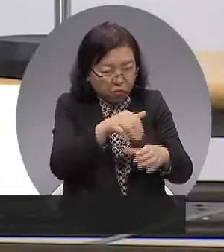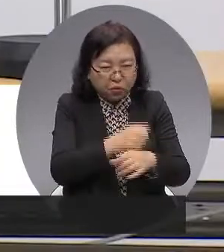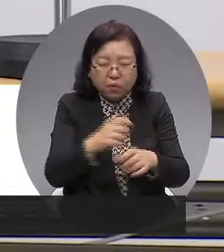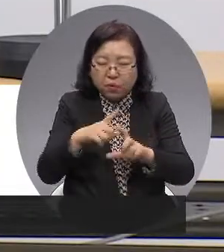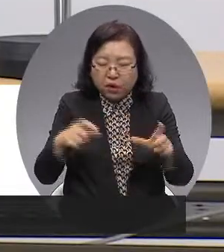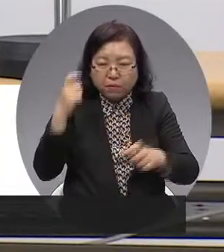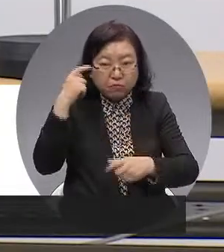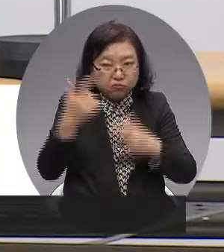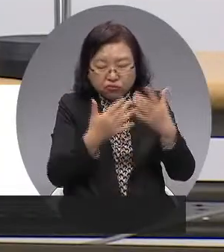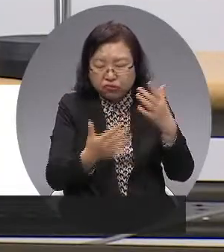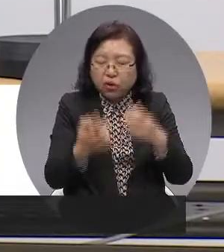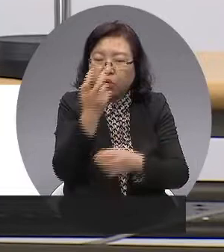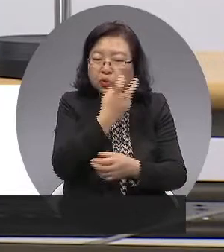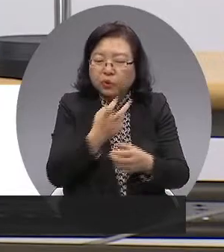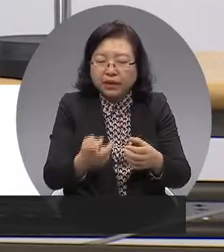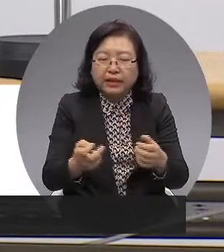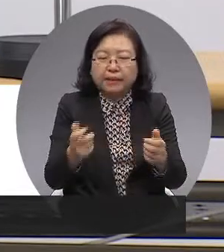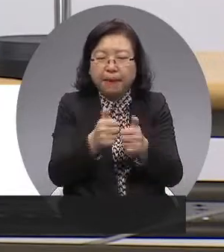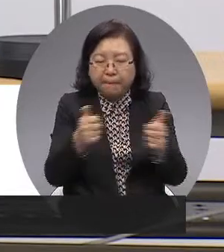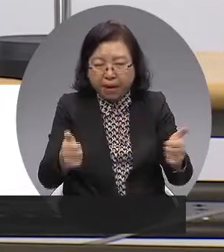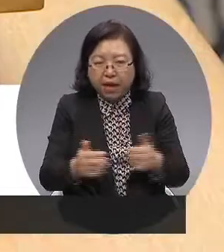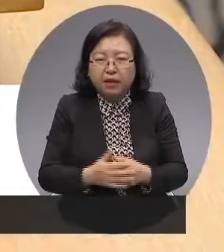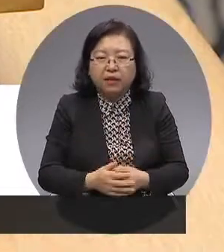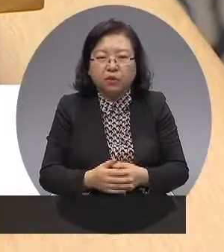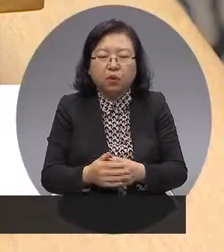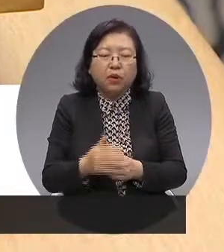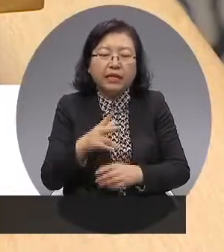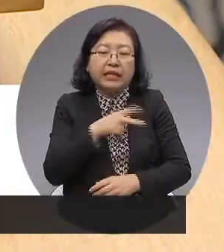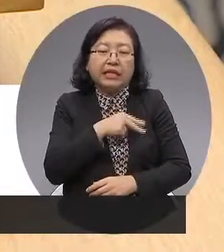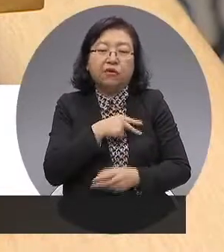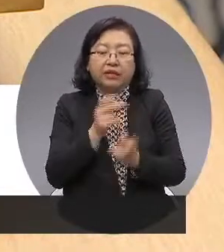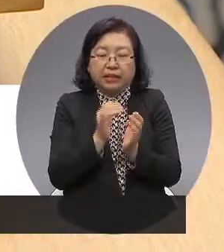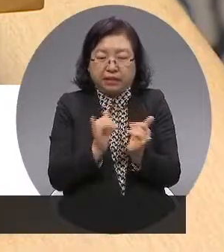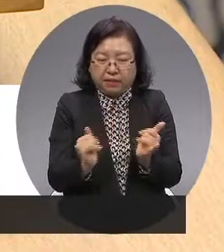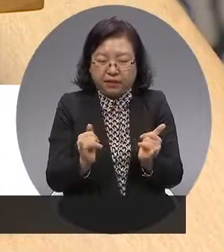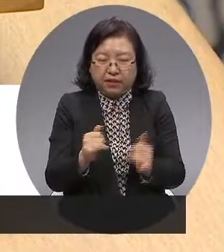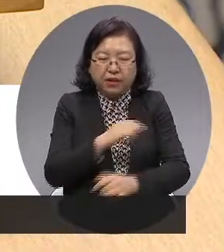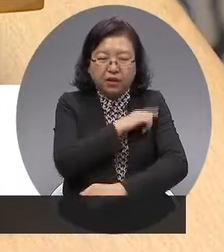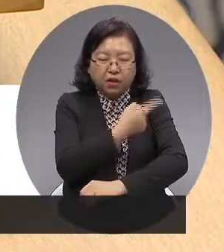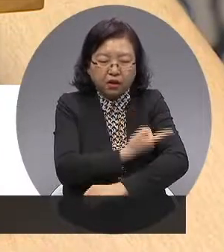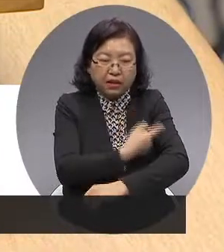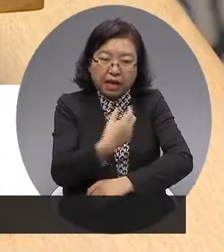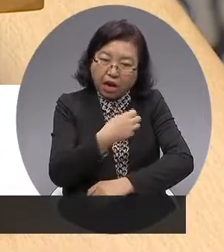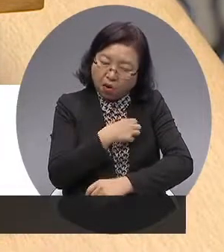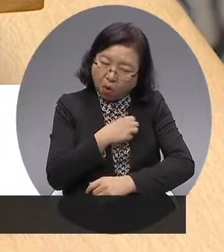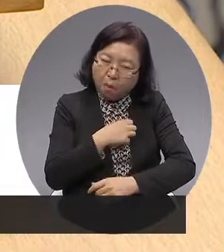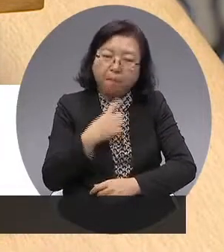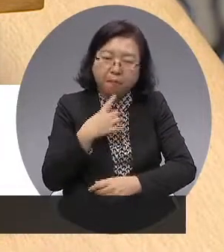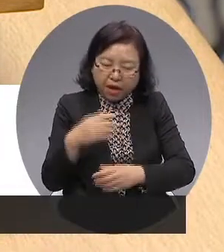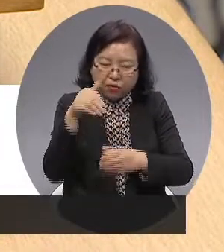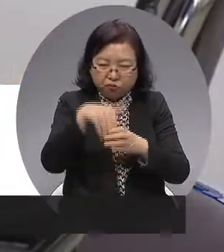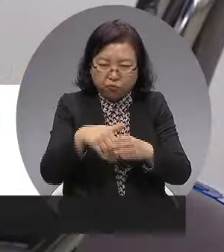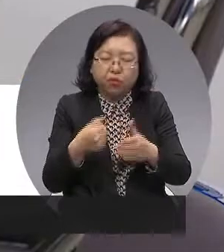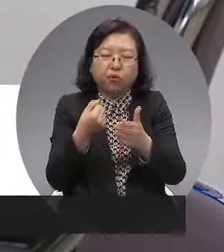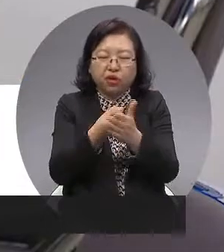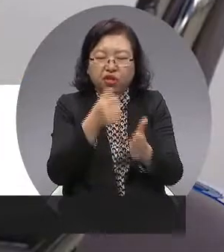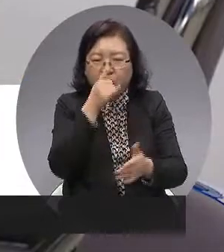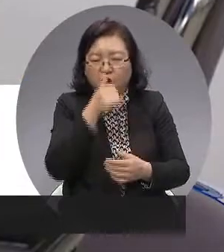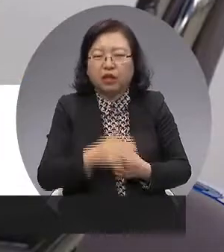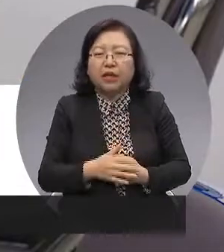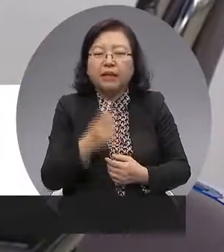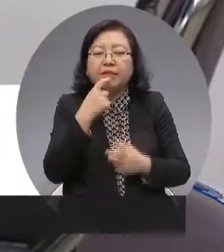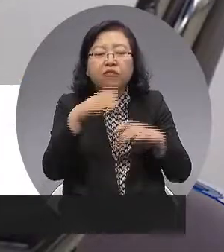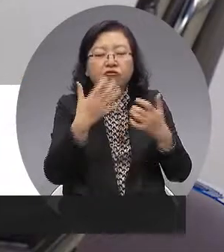여론조사를 반반씩 반영하게 되고, 광역과 기초의원은 권리당원 투표로 결정하게 됩니다.